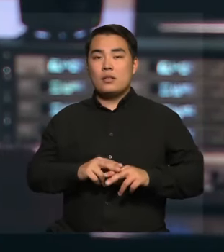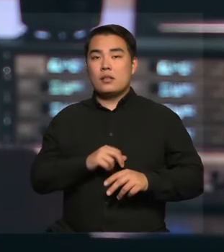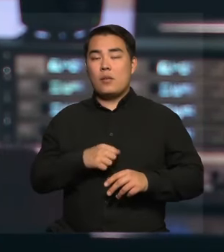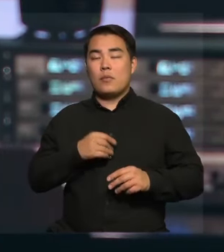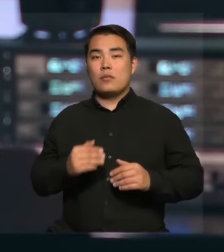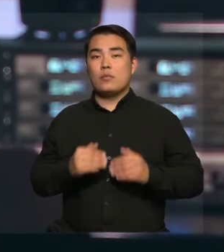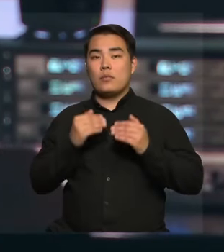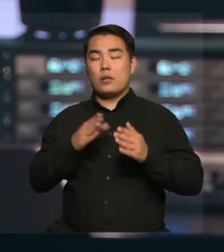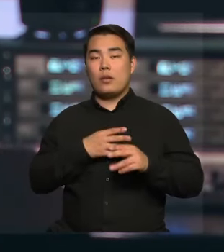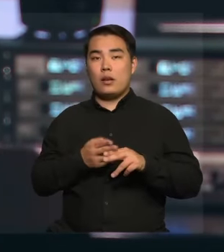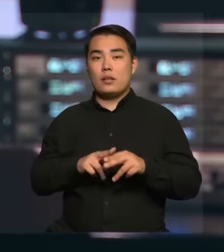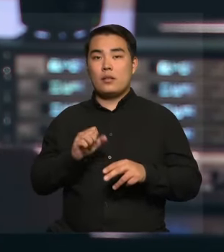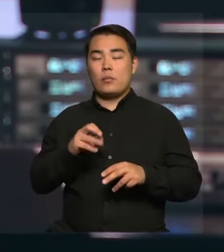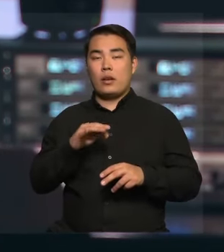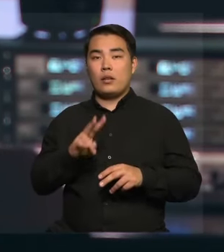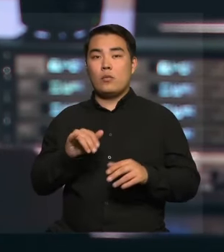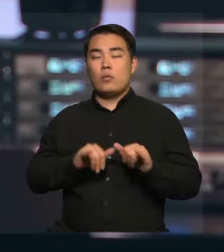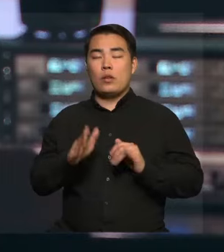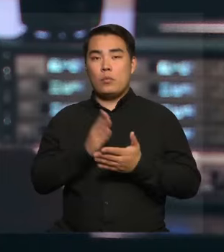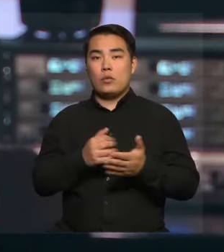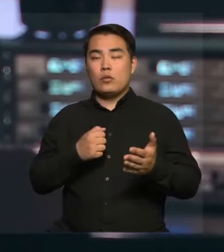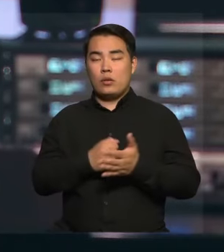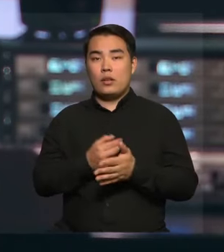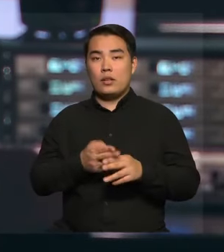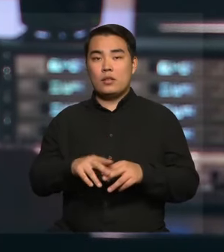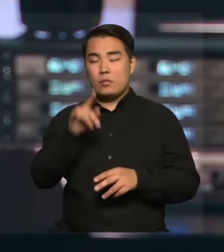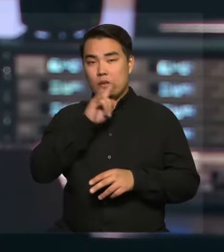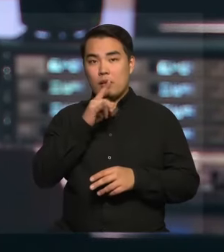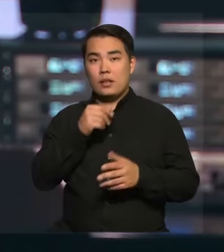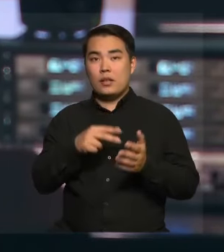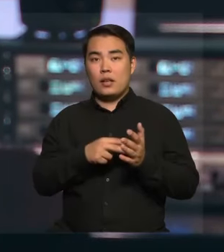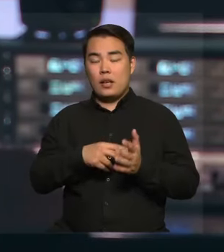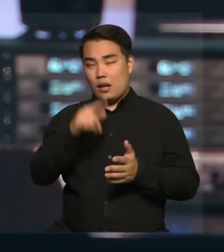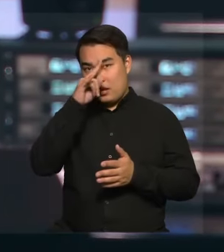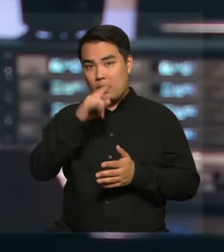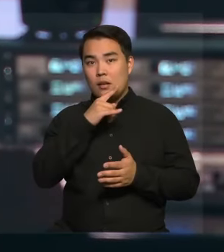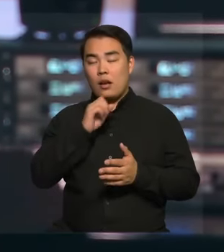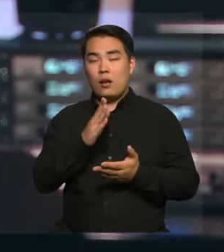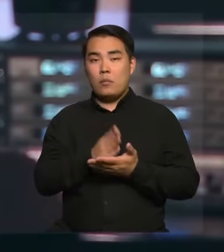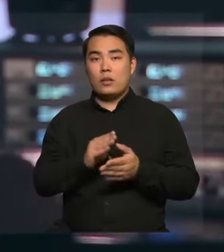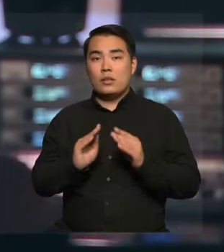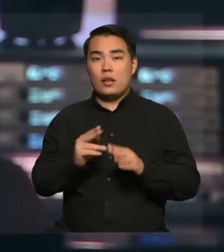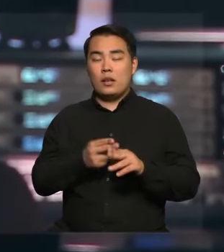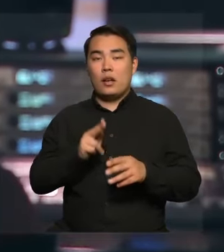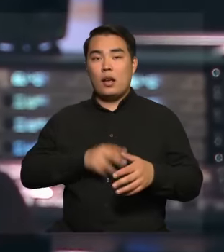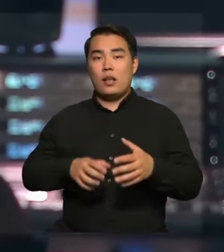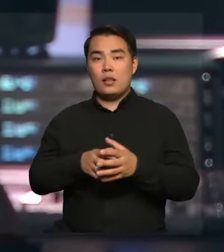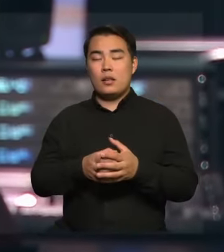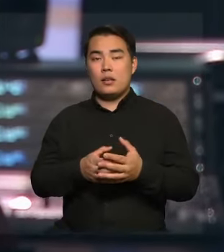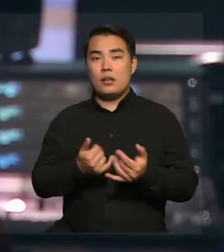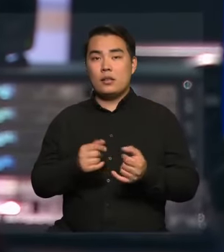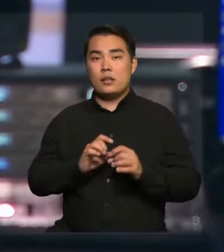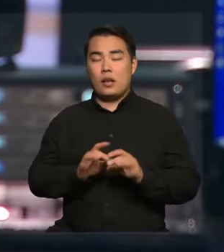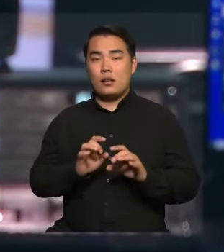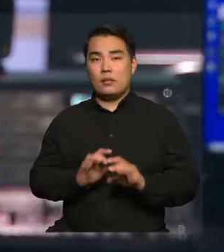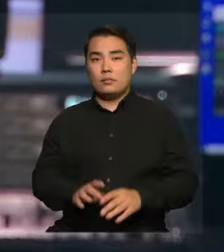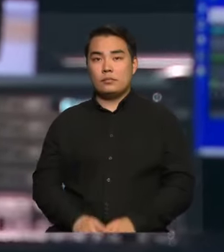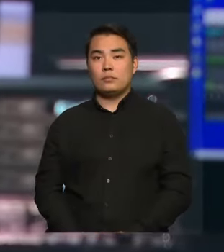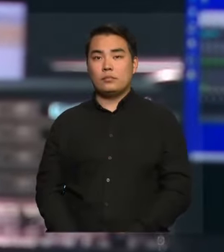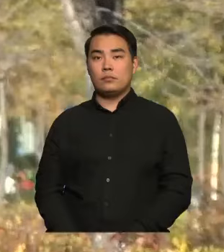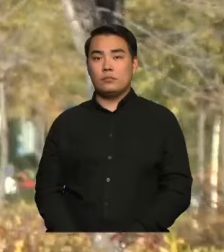көтерілді. Аласапыранның аяғы қайда барып соғат, қаралтының бағасы Қазақстанда қалай құбылмақ. Әріптесі Мұхтар Өміртай зерттеп